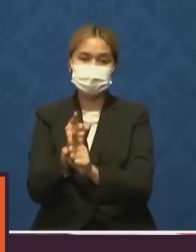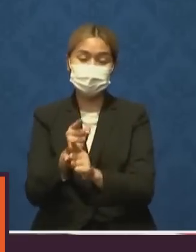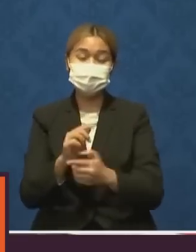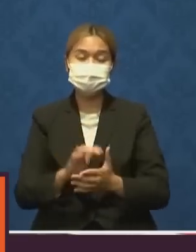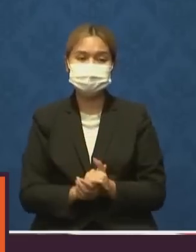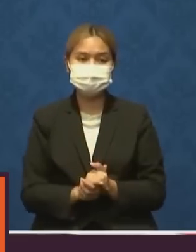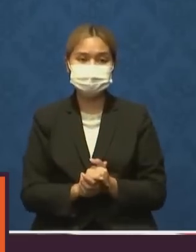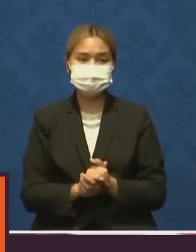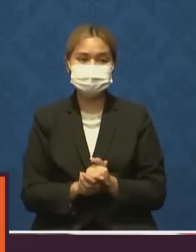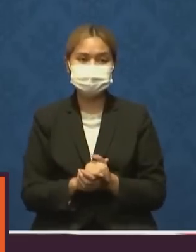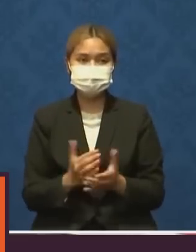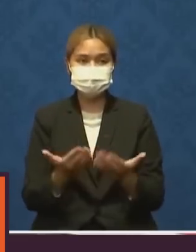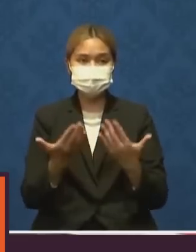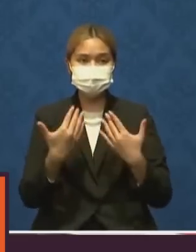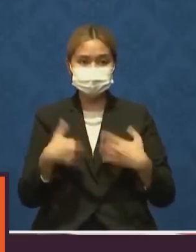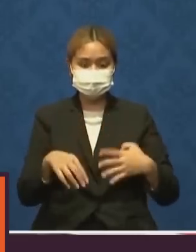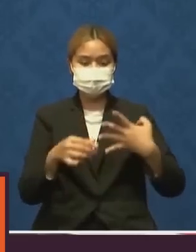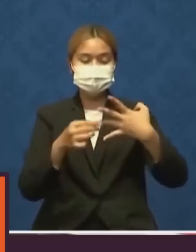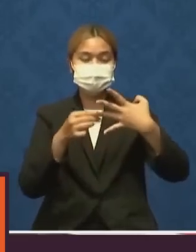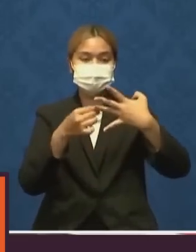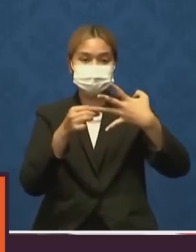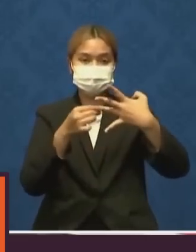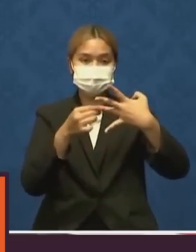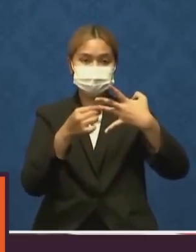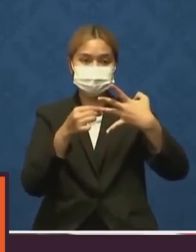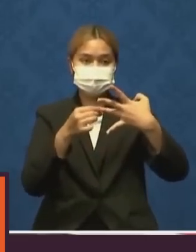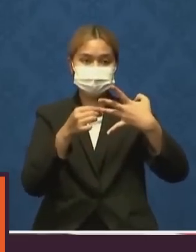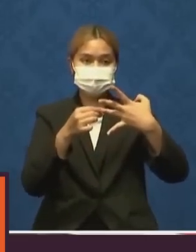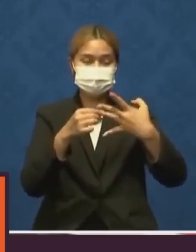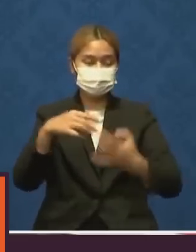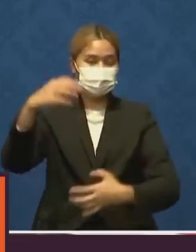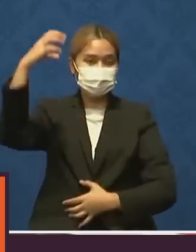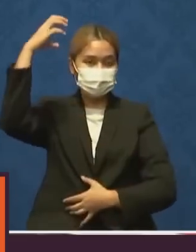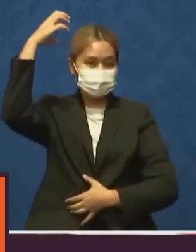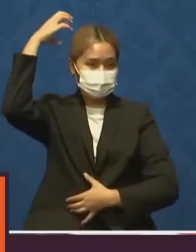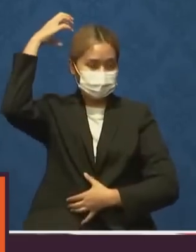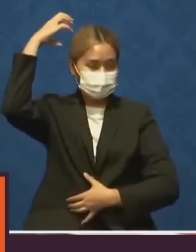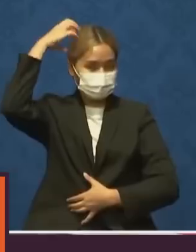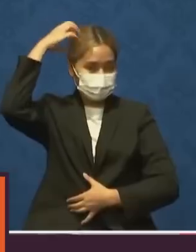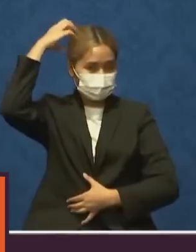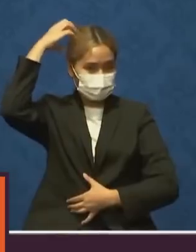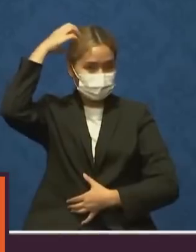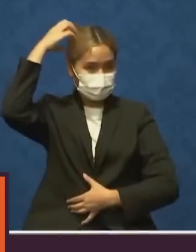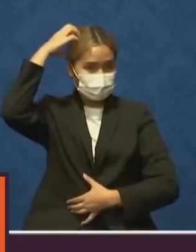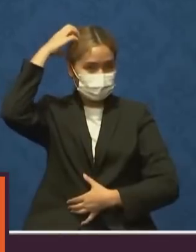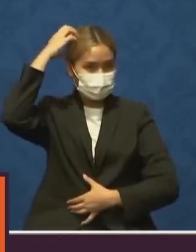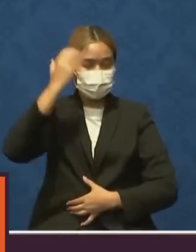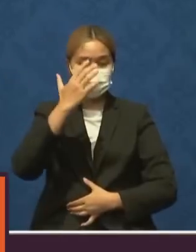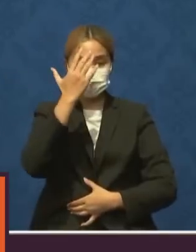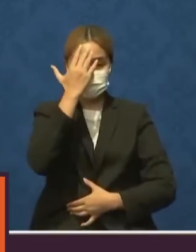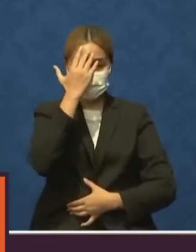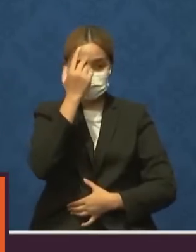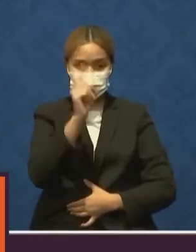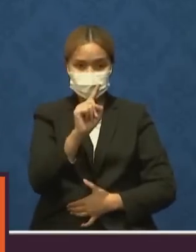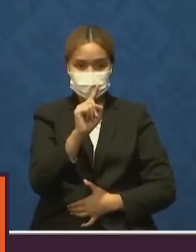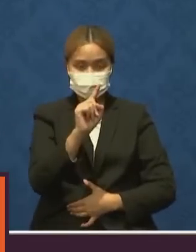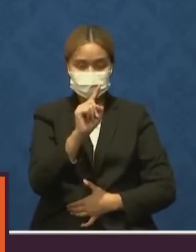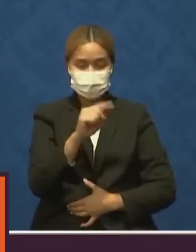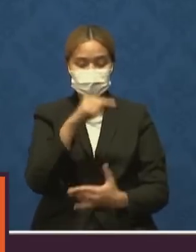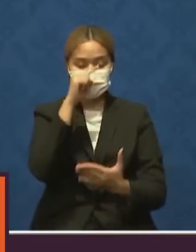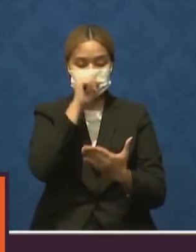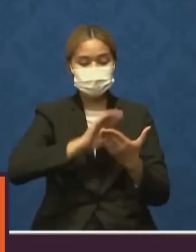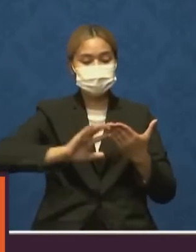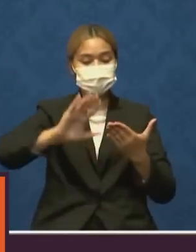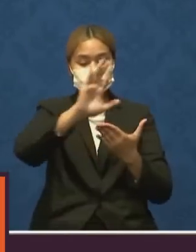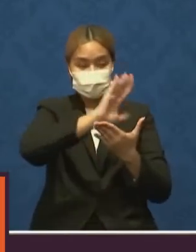ต่มาครัก้อนท 3 ห้าเกินทประเทศเราอัี้ตองบอกกนะครับวโคดประเทศไทยยมโอกาสแ้ไข่